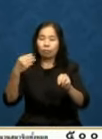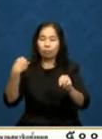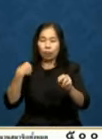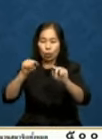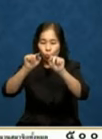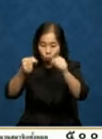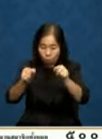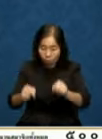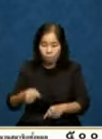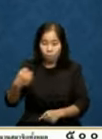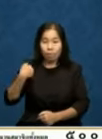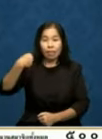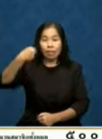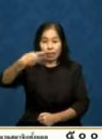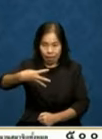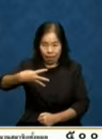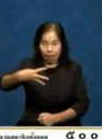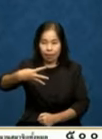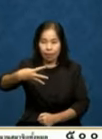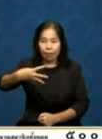4 วงเล็บ